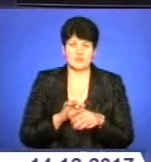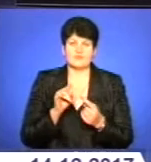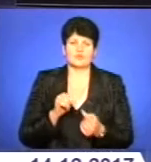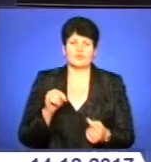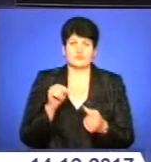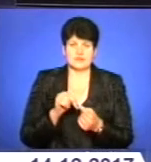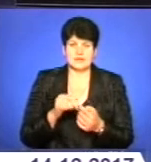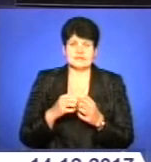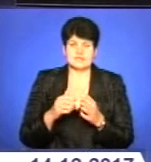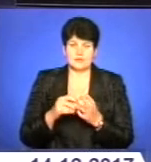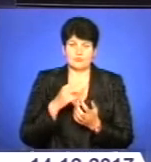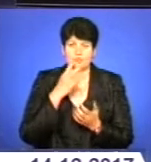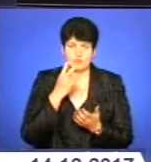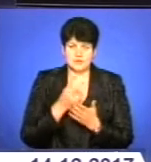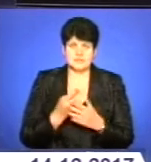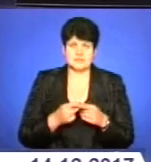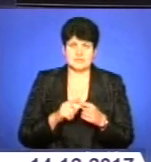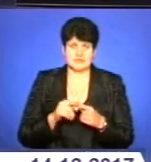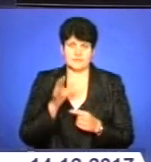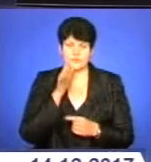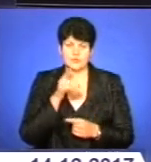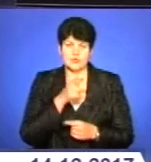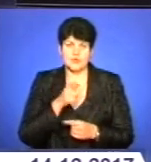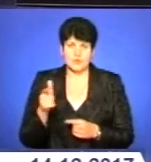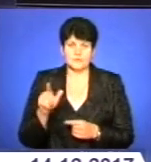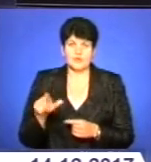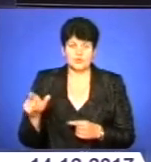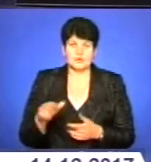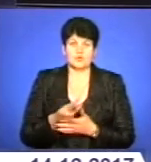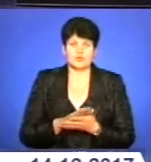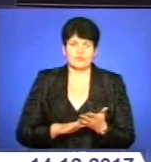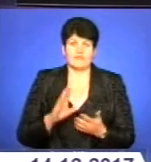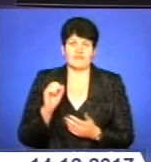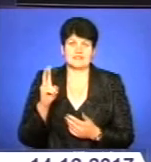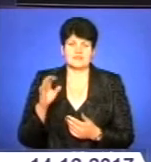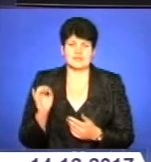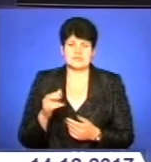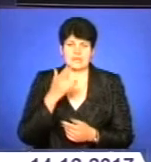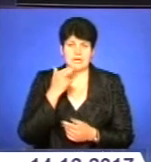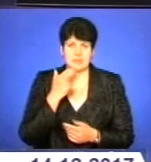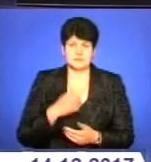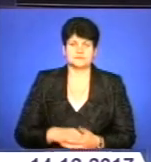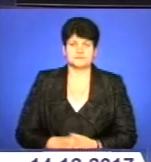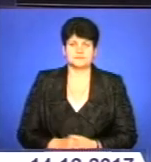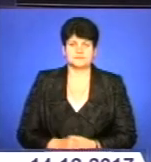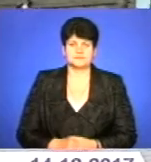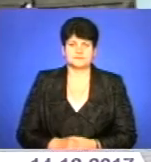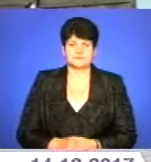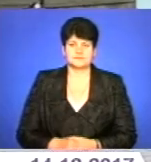середньому показнику для цієї пори року. Втім, люди продовжують вакцинуватися від грипу. Більше розповість Анастасія